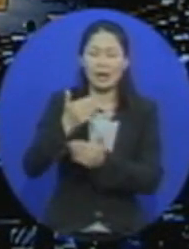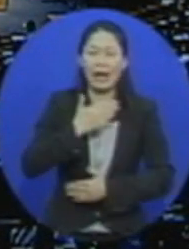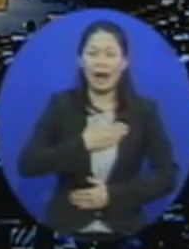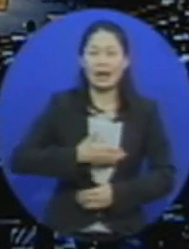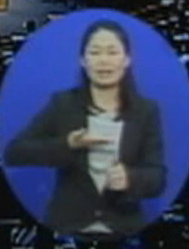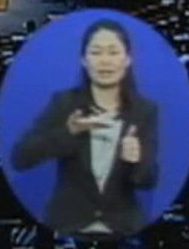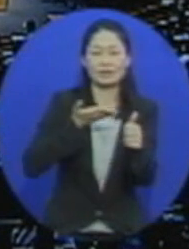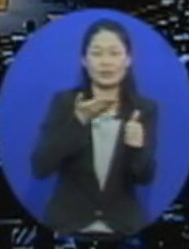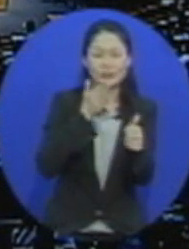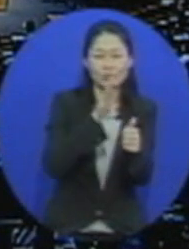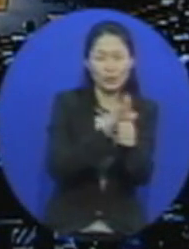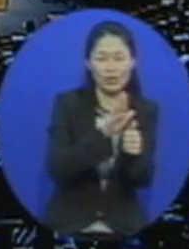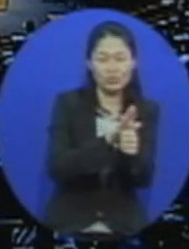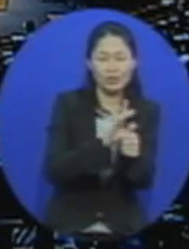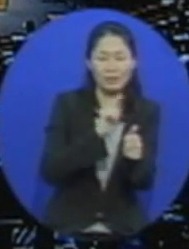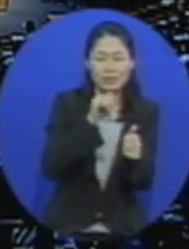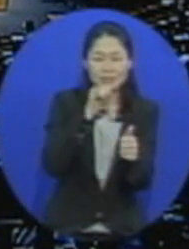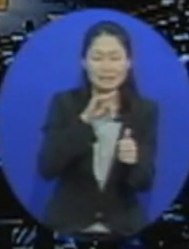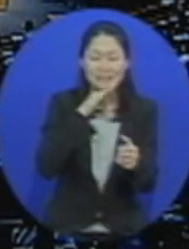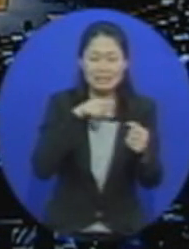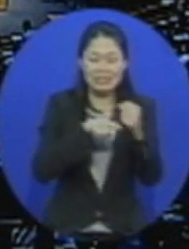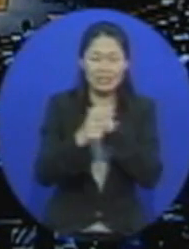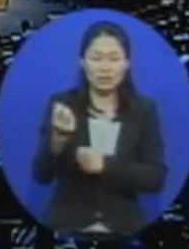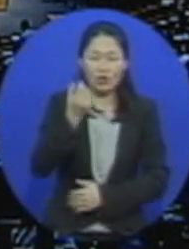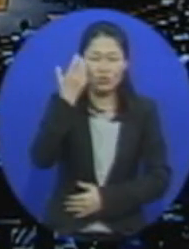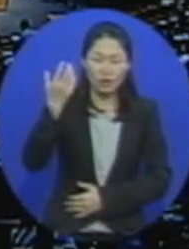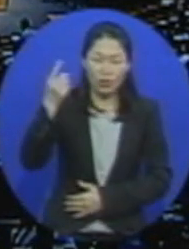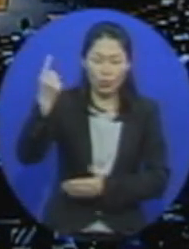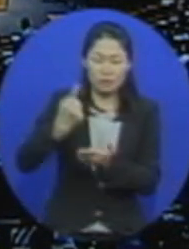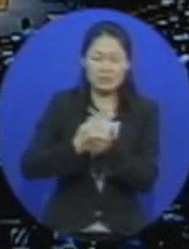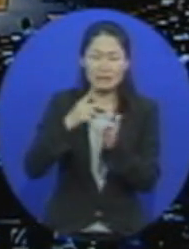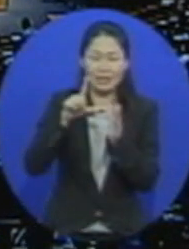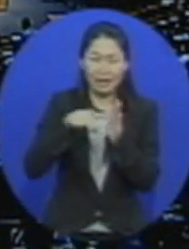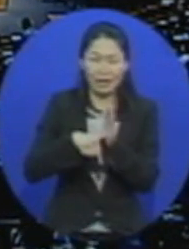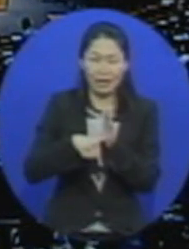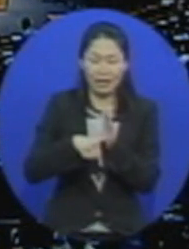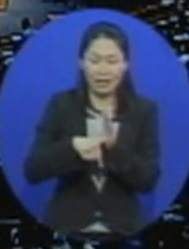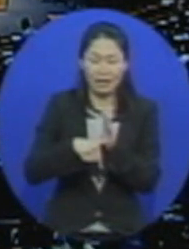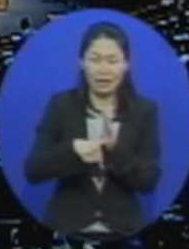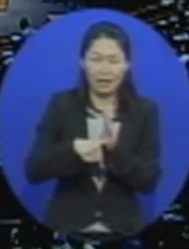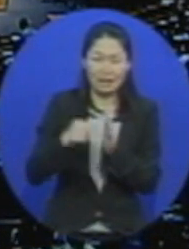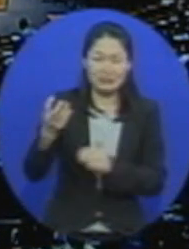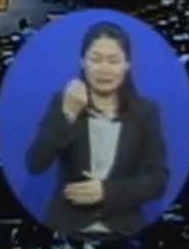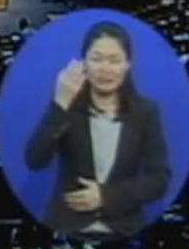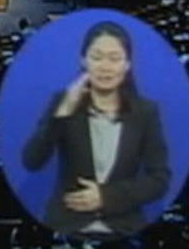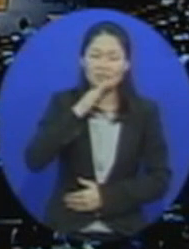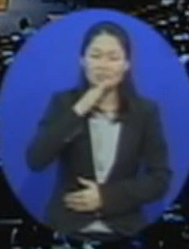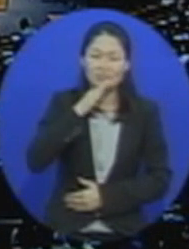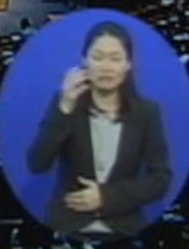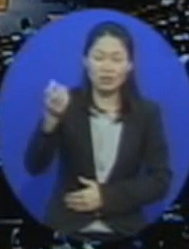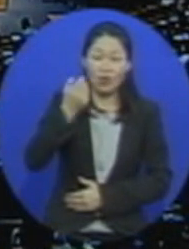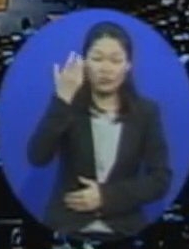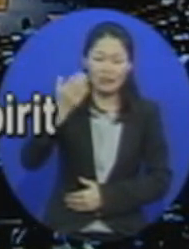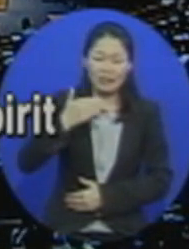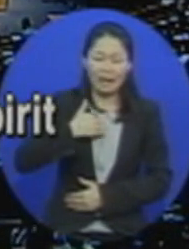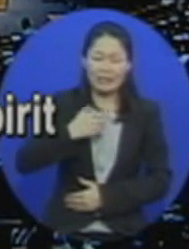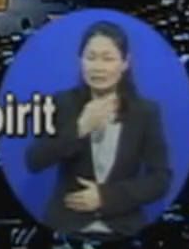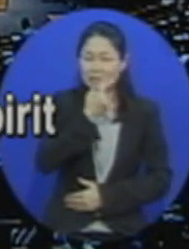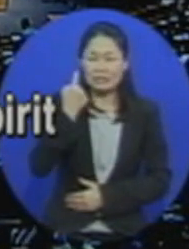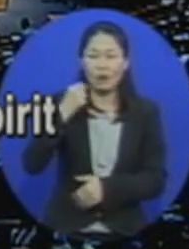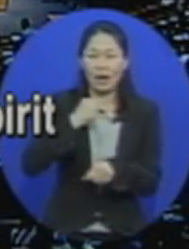하시는 것이라고 그랬어요 진리의 성령이 오실 때에 그가 나를 증거 할 것이오